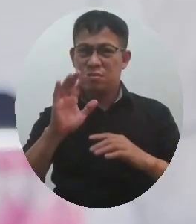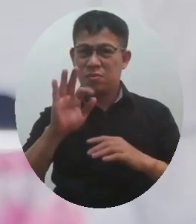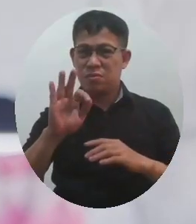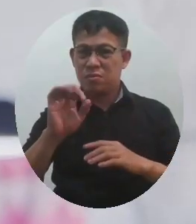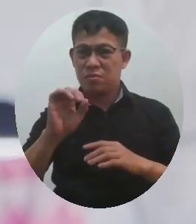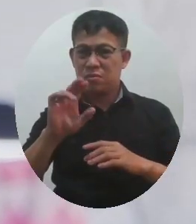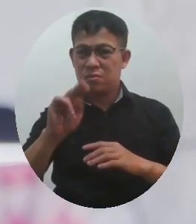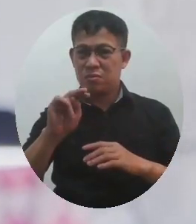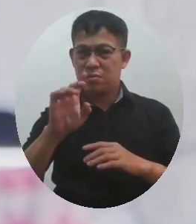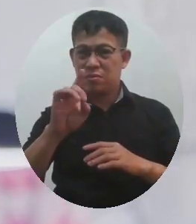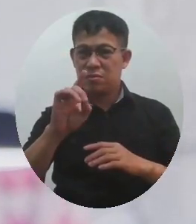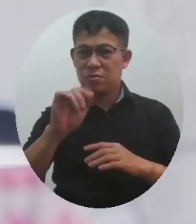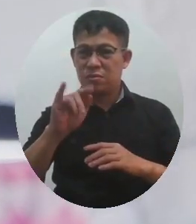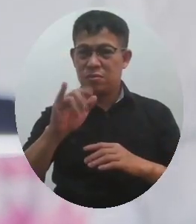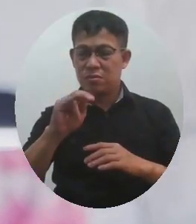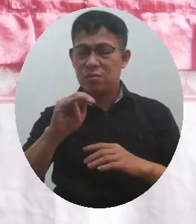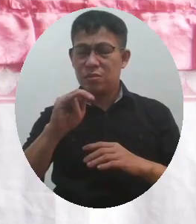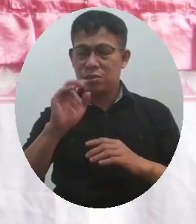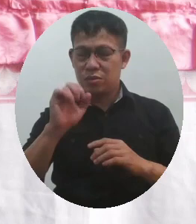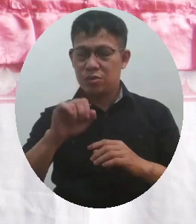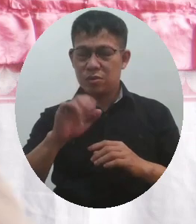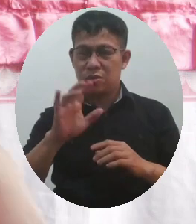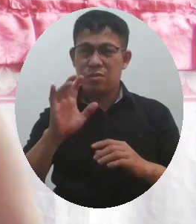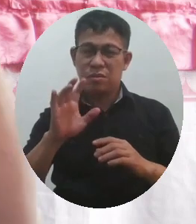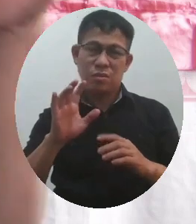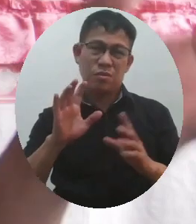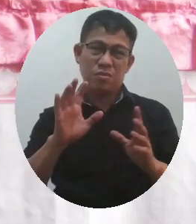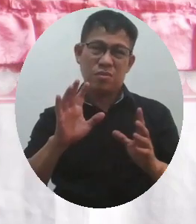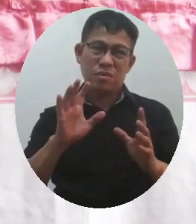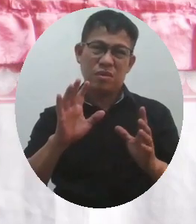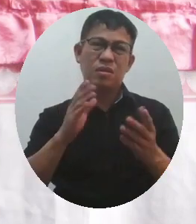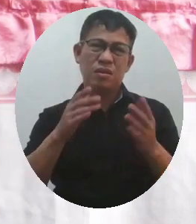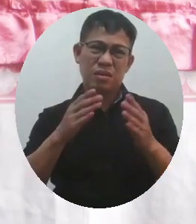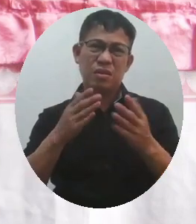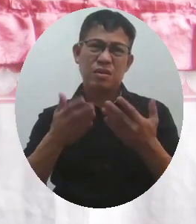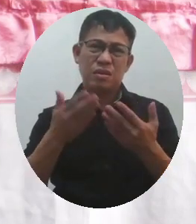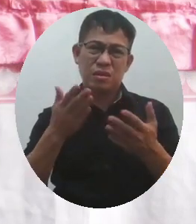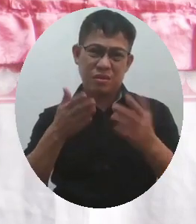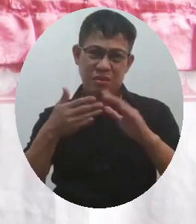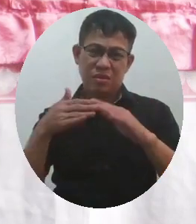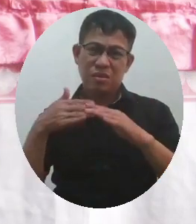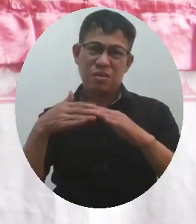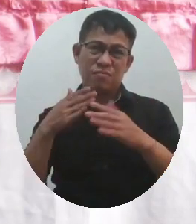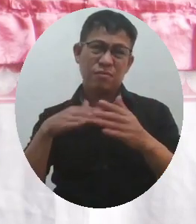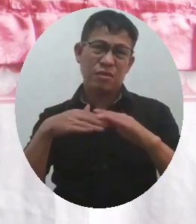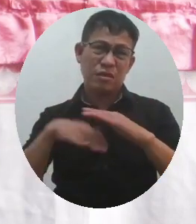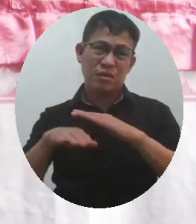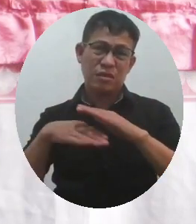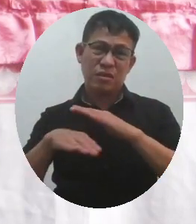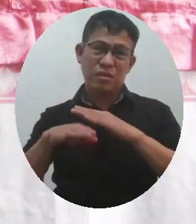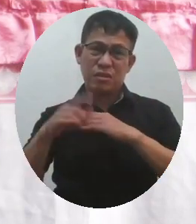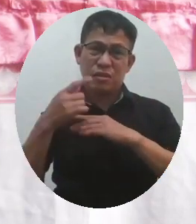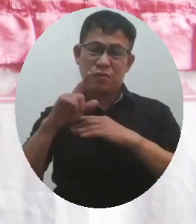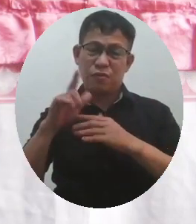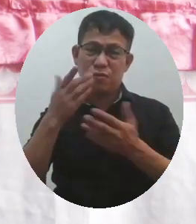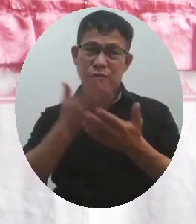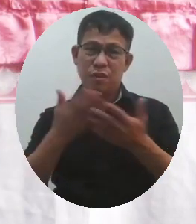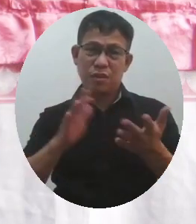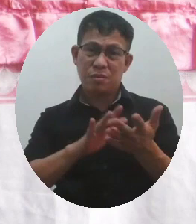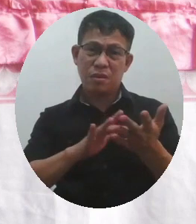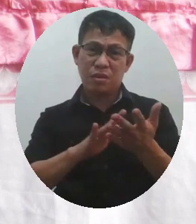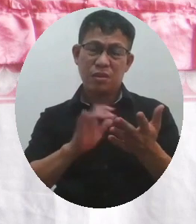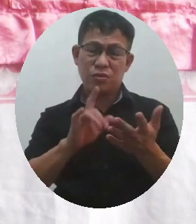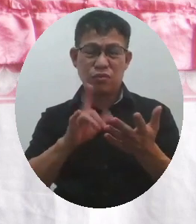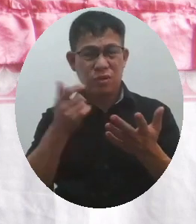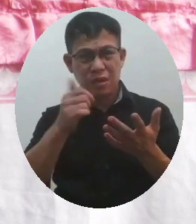mga ganyan, para magtuloy yun, para yung iba pwedeng bumili sa ibang bansa, pwedeng makatulong, pwedeng kung may foundation na